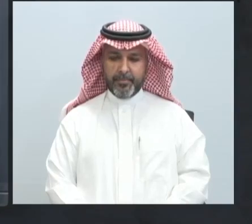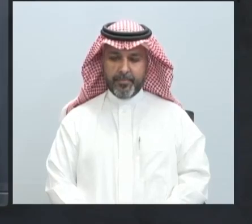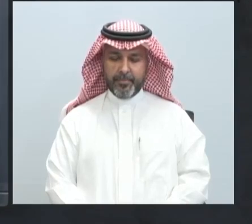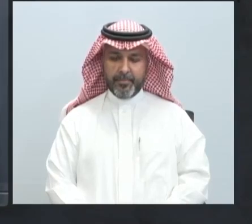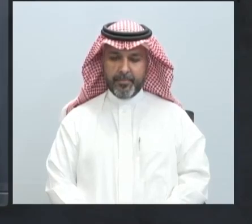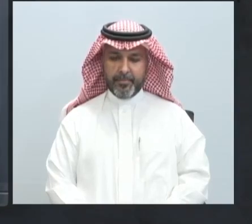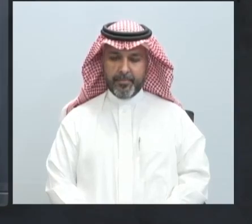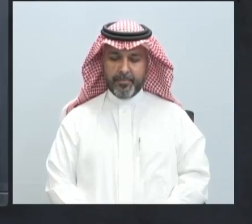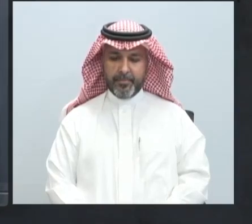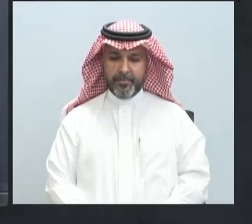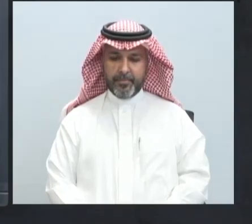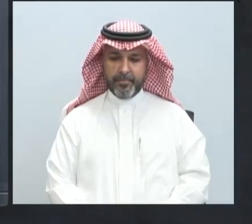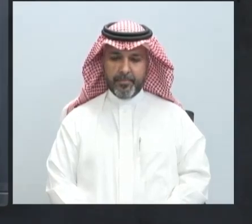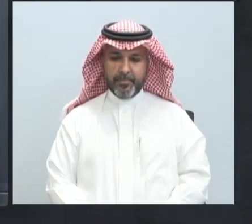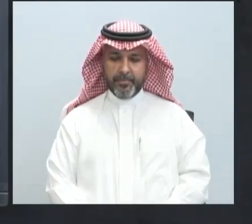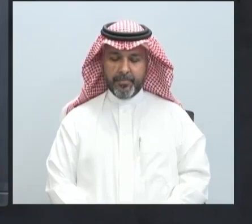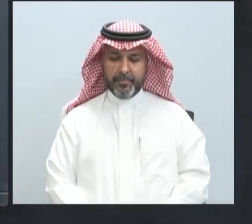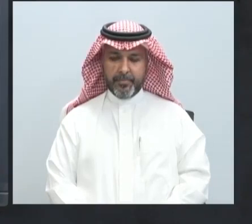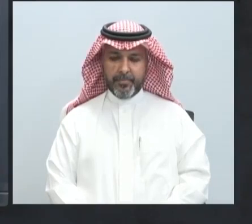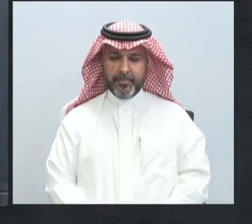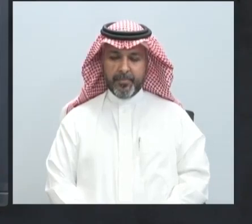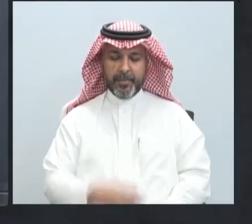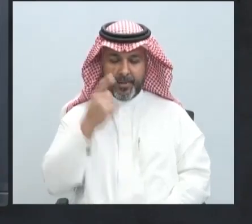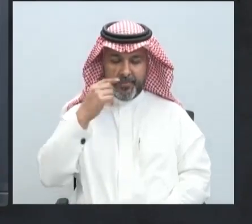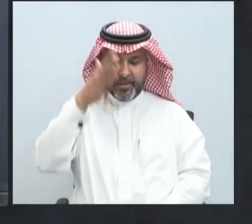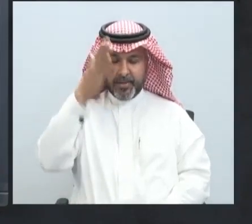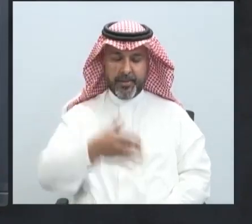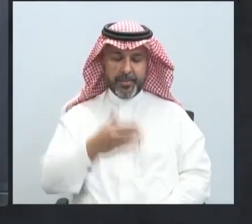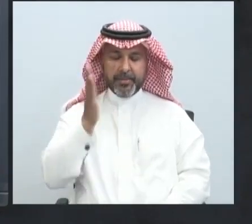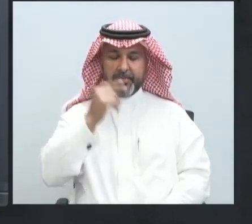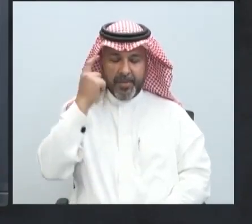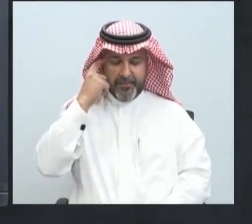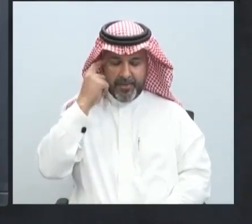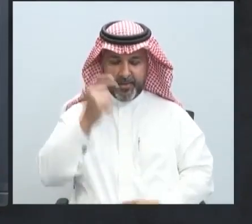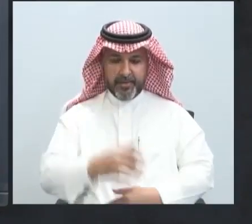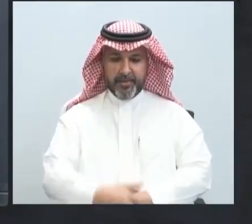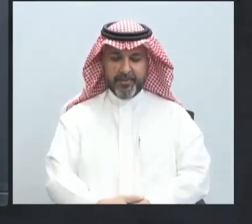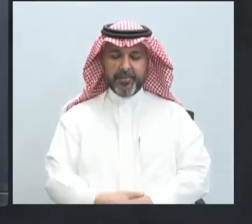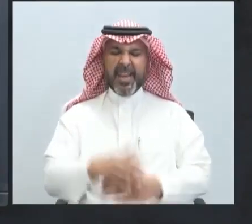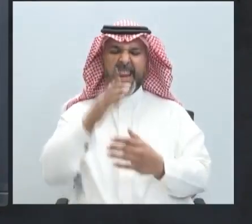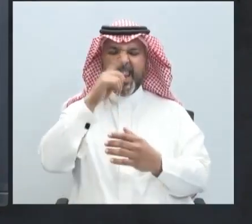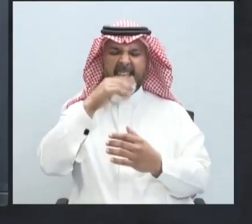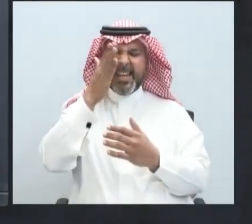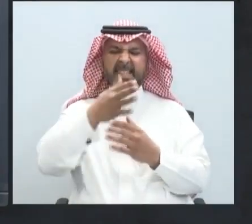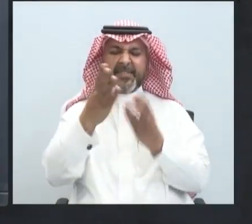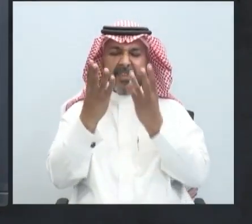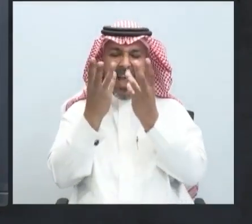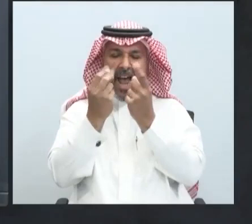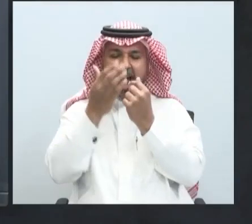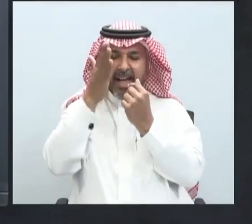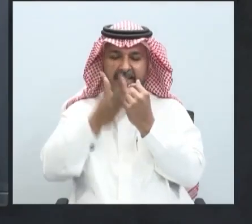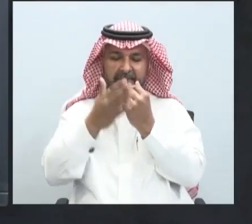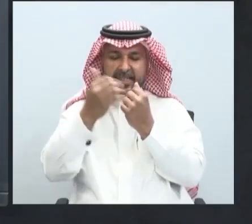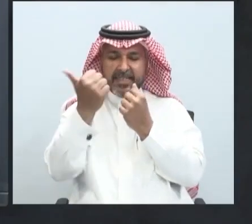والكروموسوم الاخر المتماثل الى القطب الاخر هنا في هذه العمليه حدث عمل تنصيف لاعداد الكروموسومات بدلا ما كانت